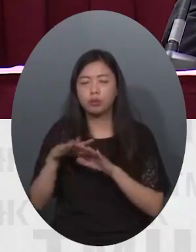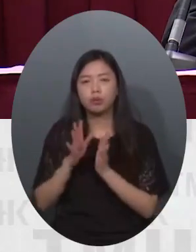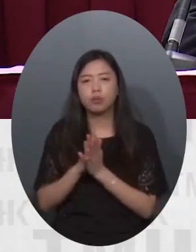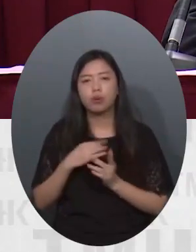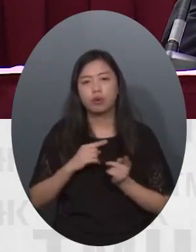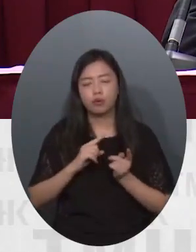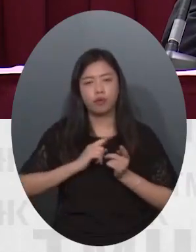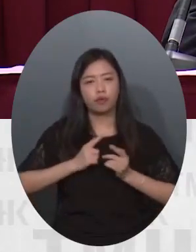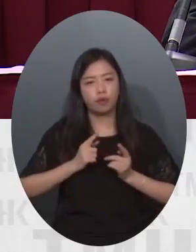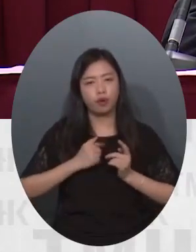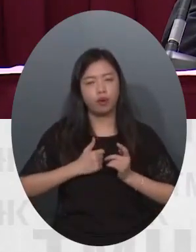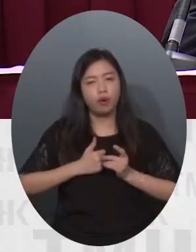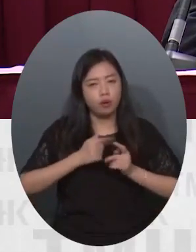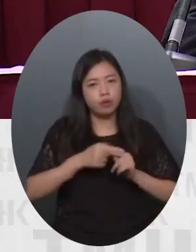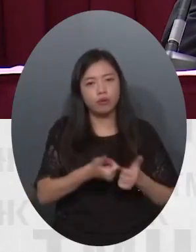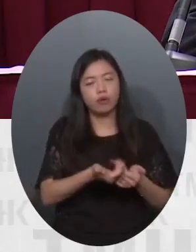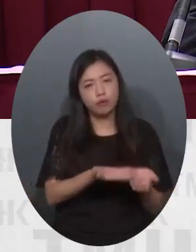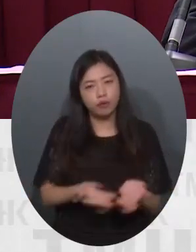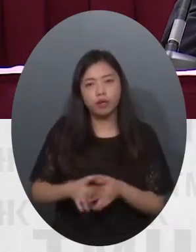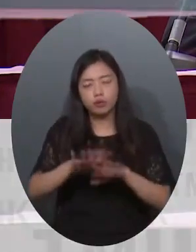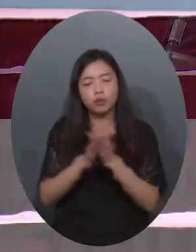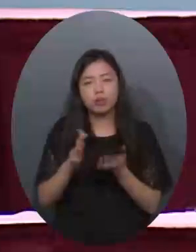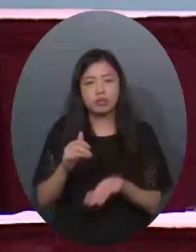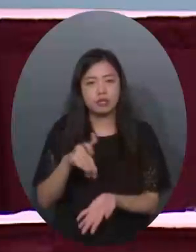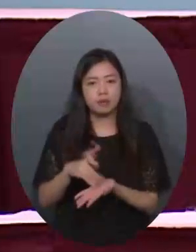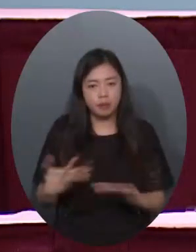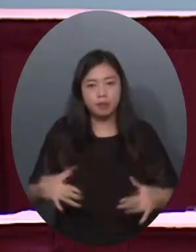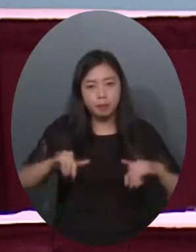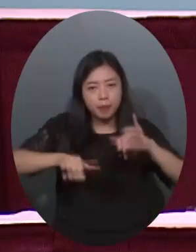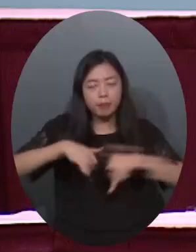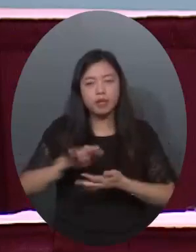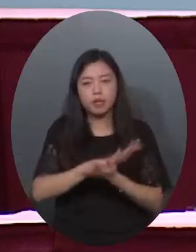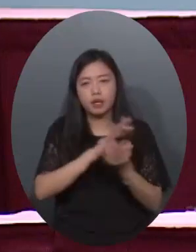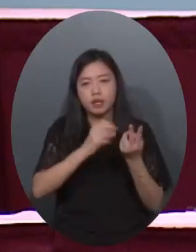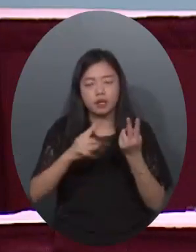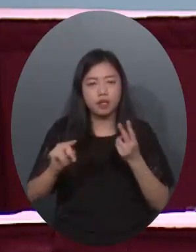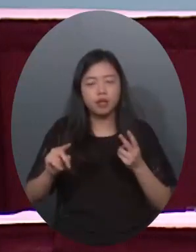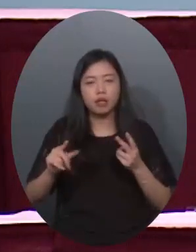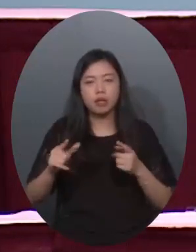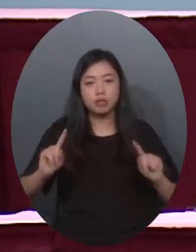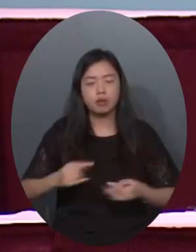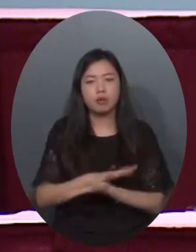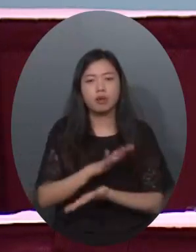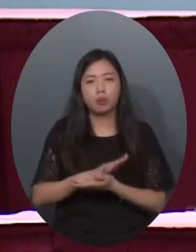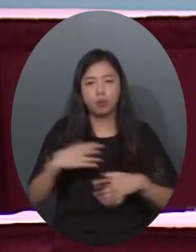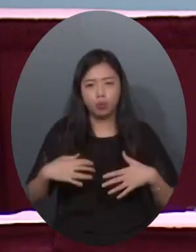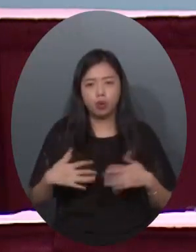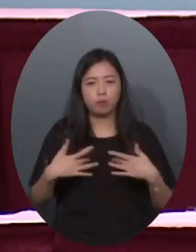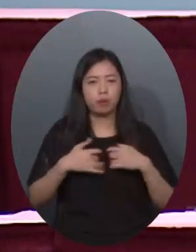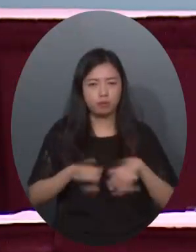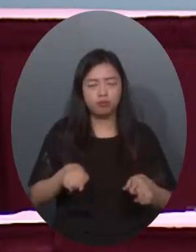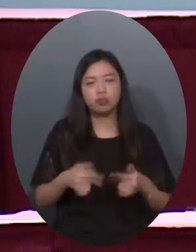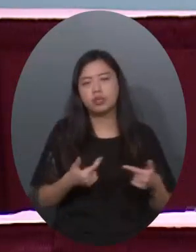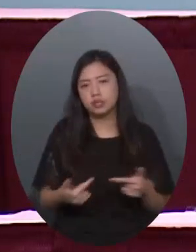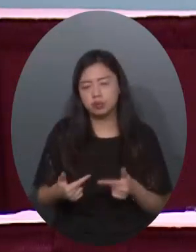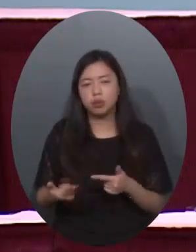日2021年周年成员大会。由于新型冠状病疫情的持续，因此大